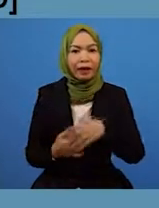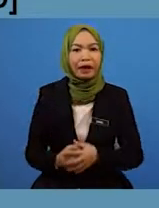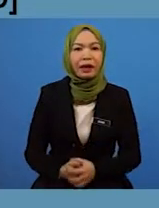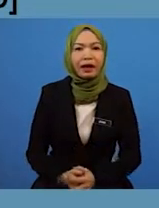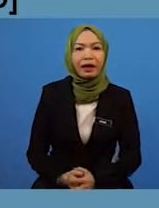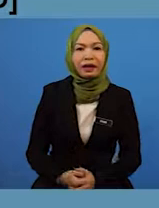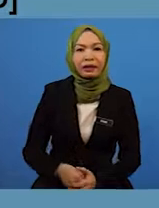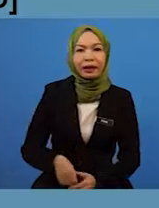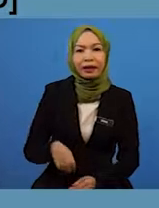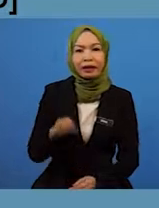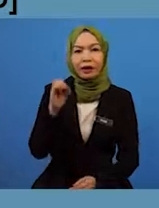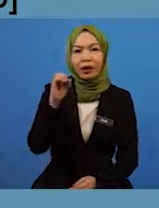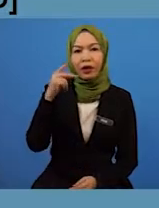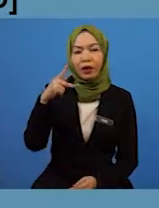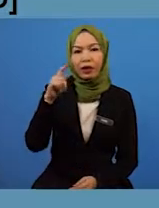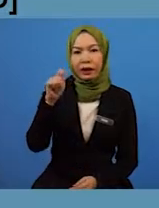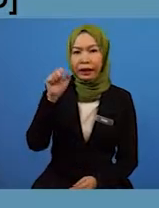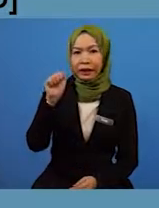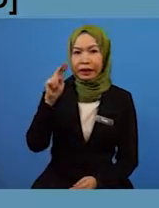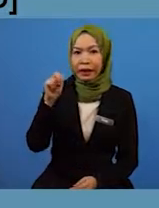haba pembakaran oktana